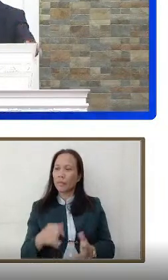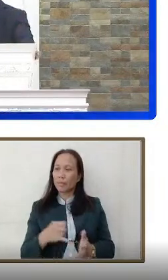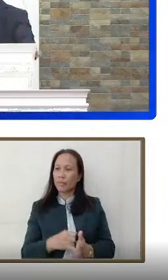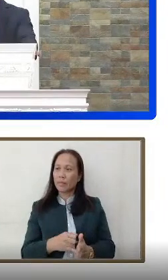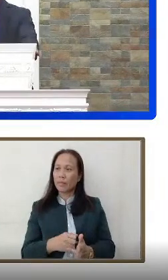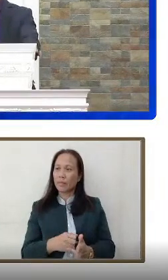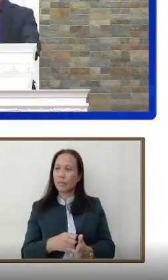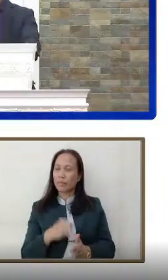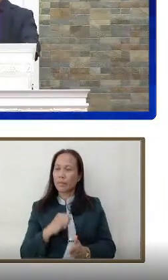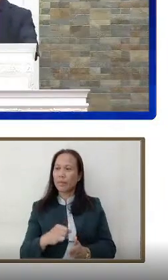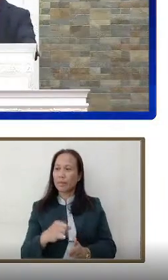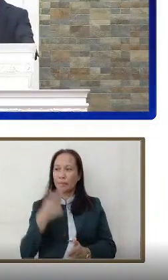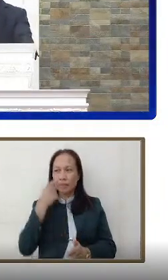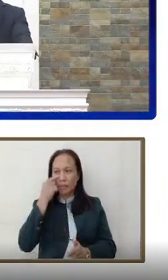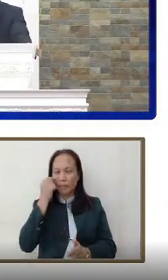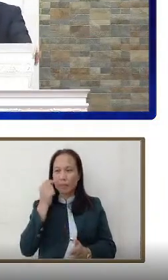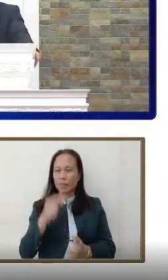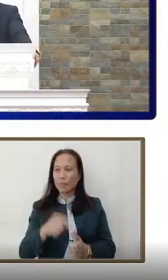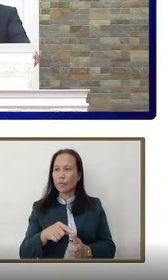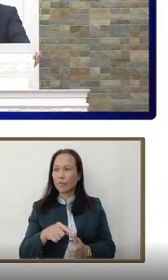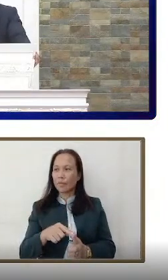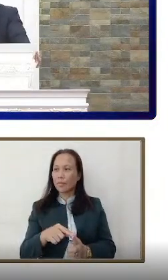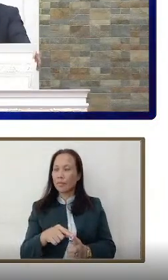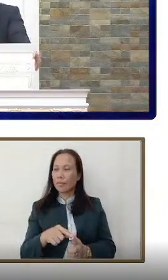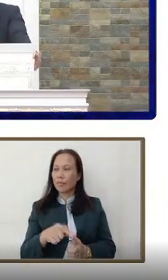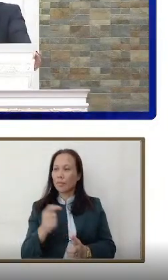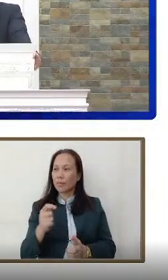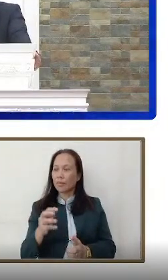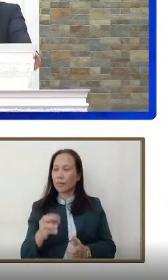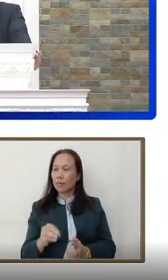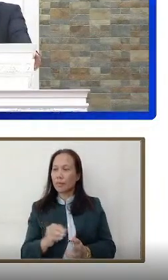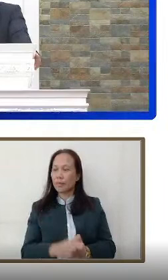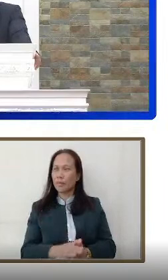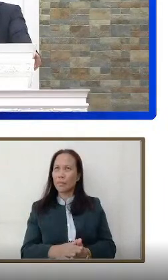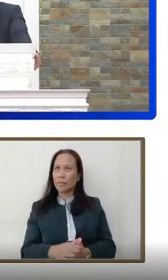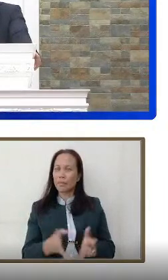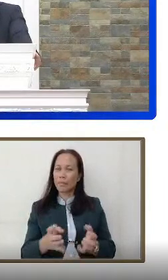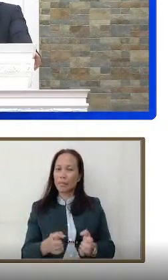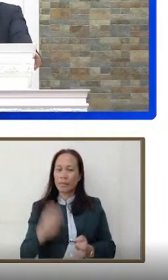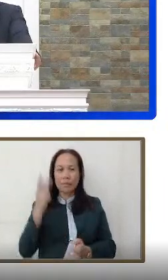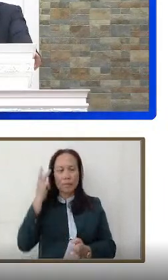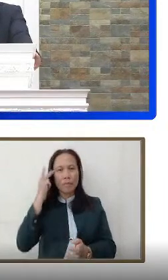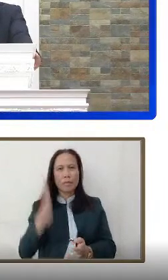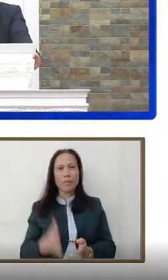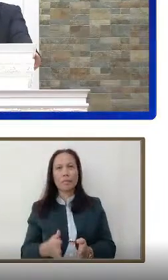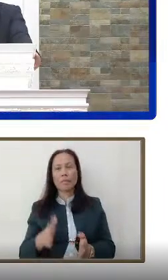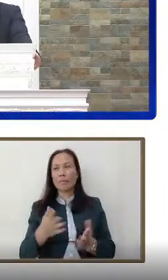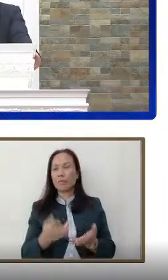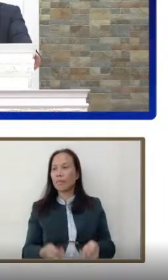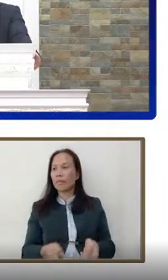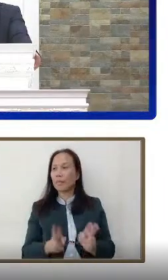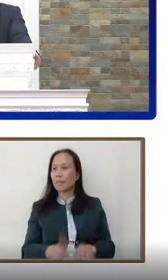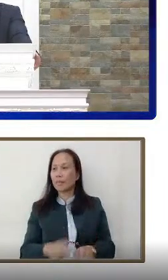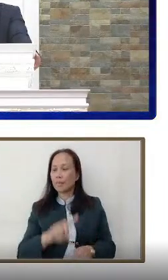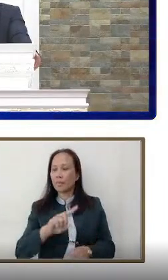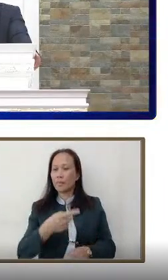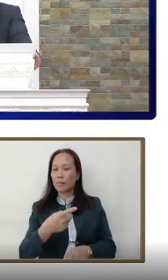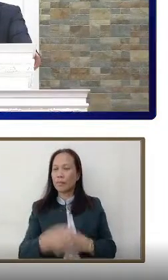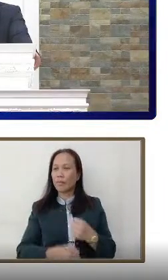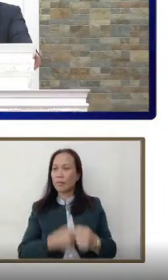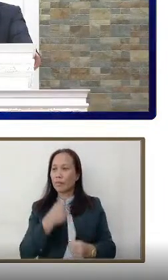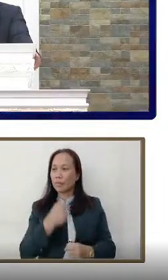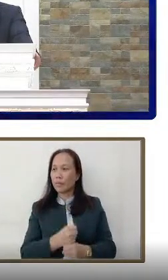No? So, pinaluluagan natin yan. Basta't ang gusto ko lang mangyari, sa first year ng klase ninyo